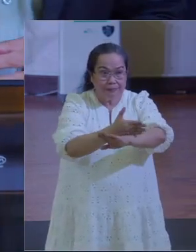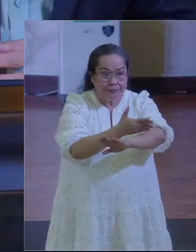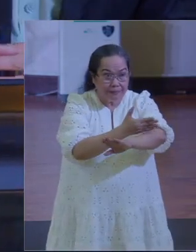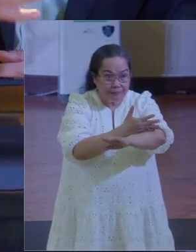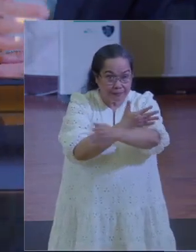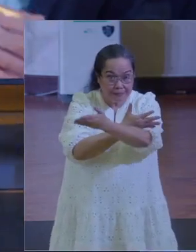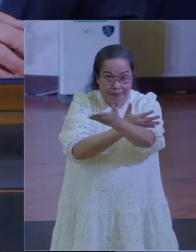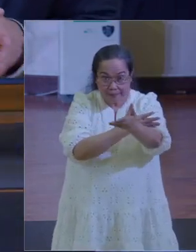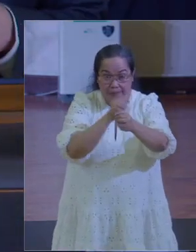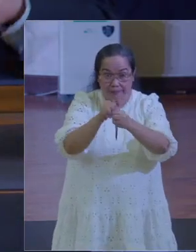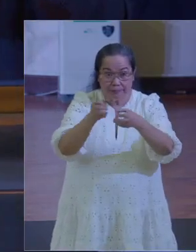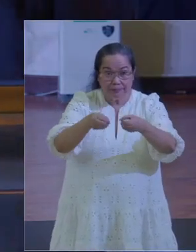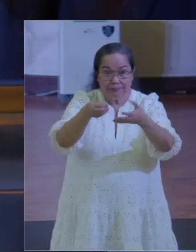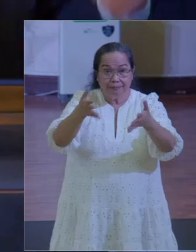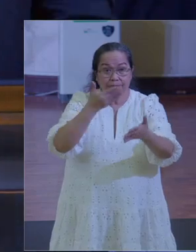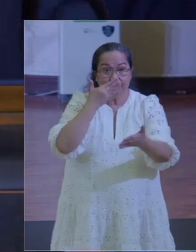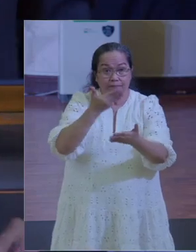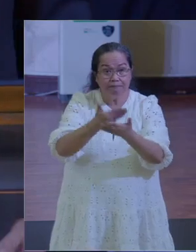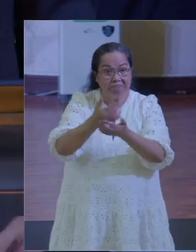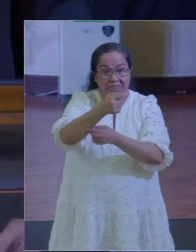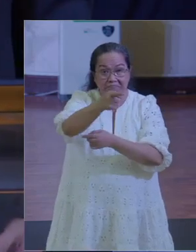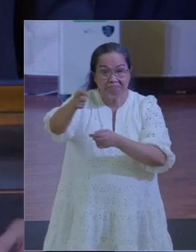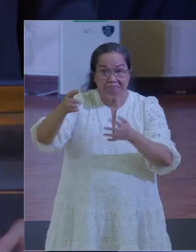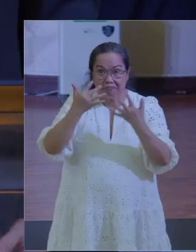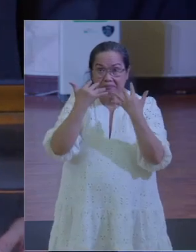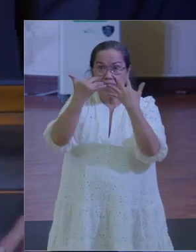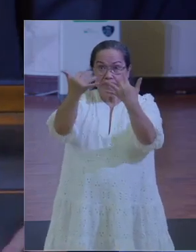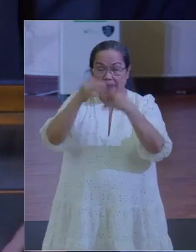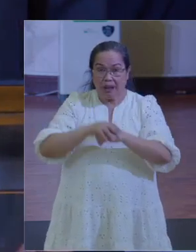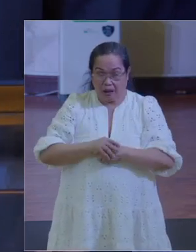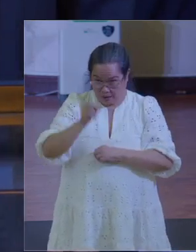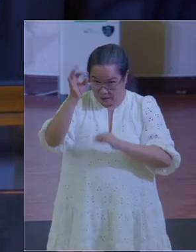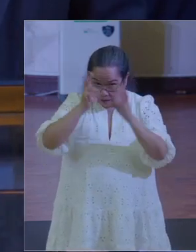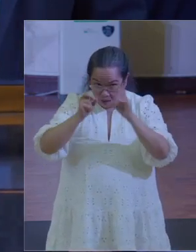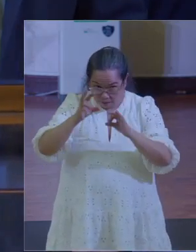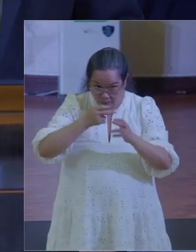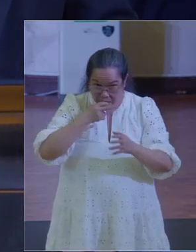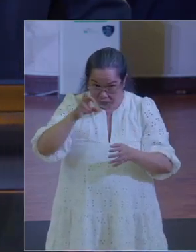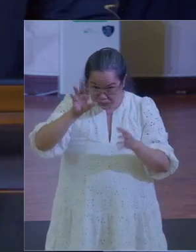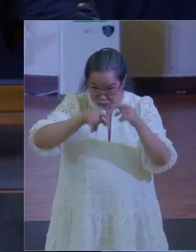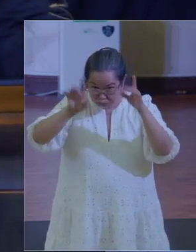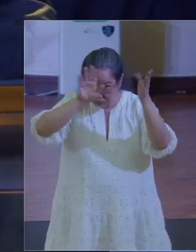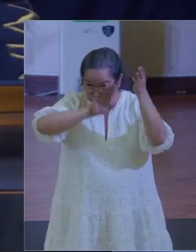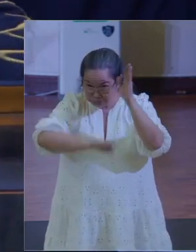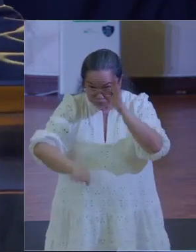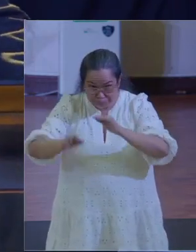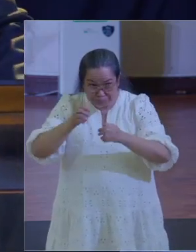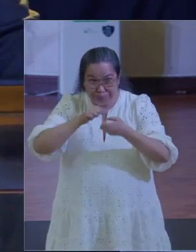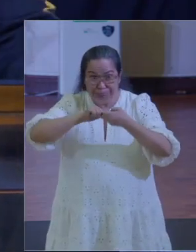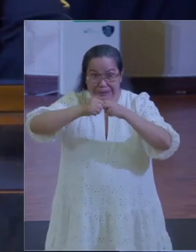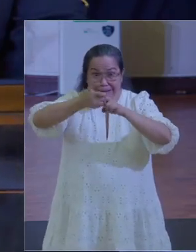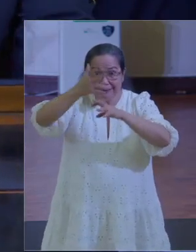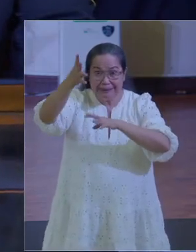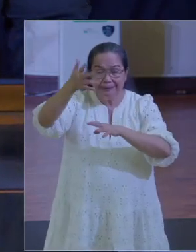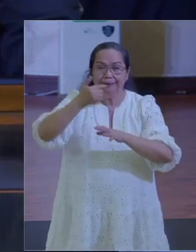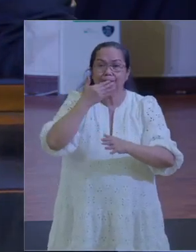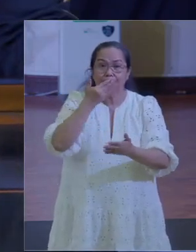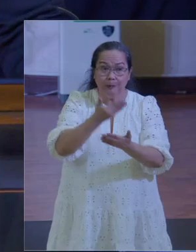upang makapagdulot ng mabuti sa mga nakaririnig. Yan! Mabuting bagay, yan ang sabihin